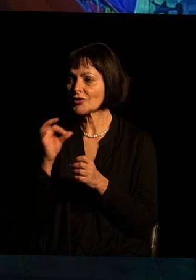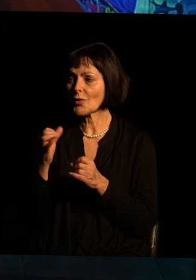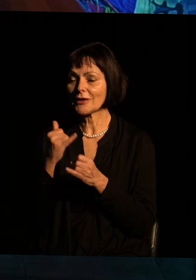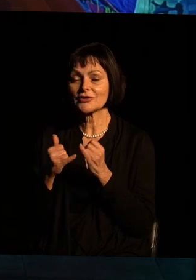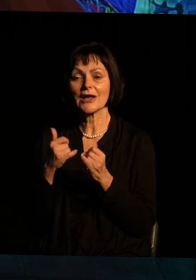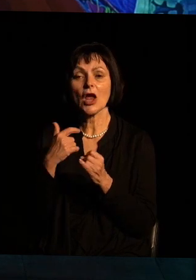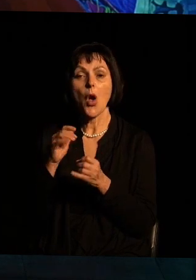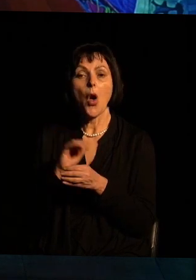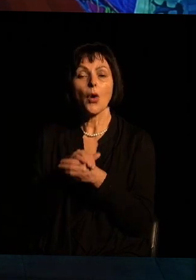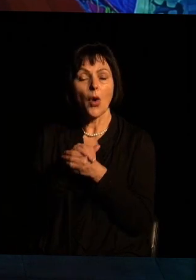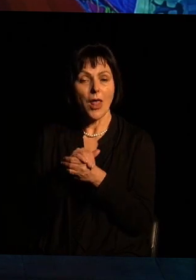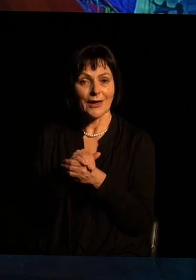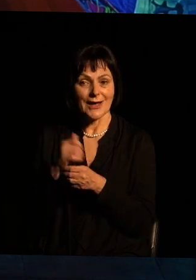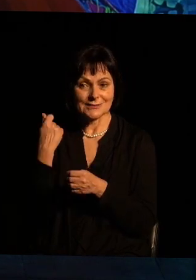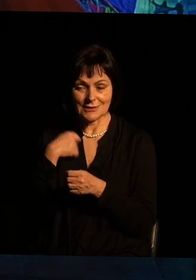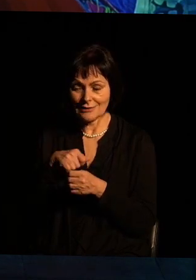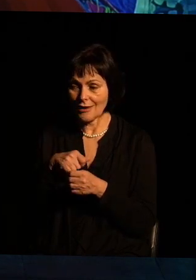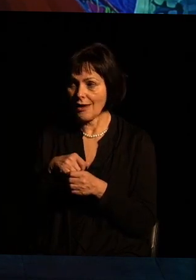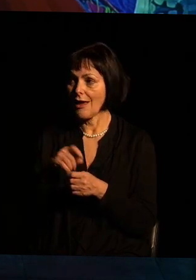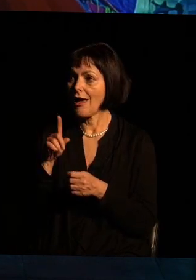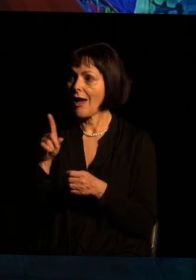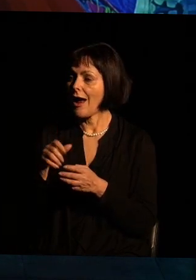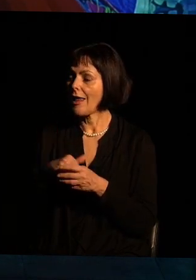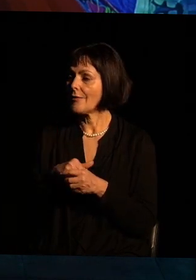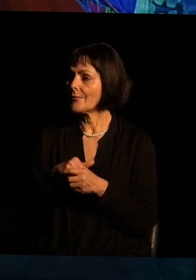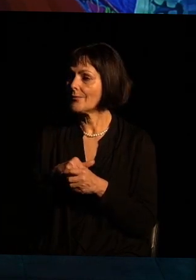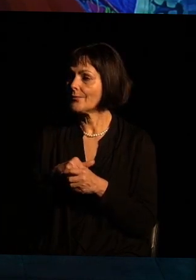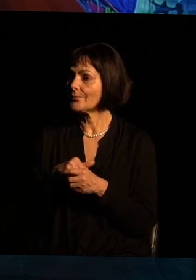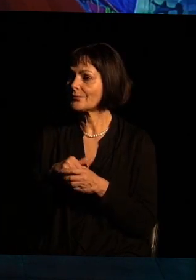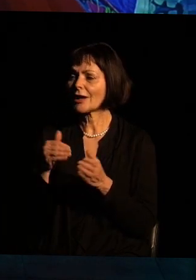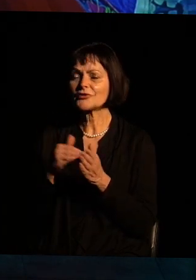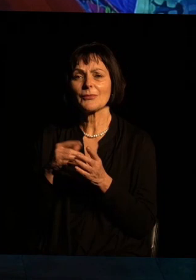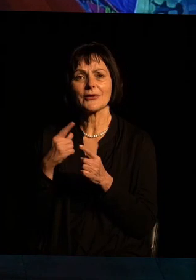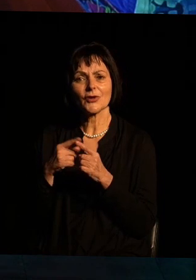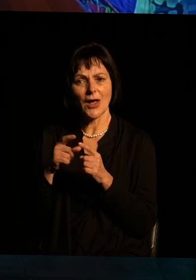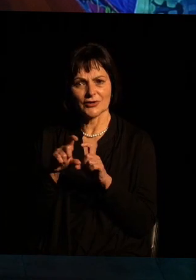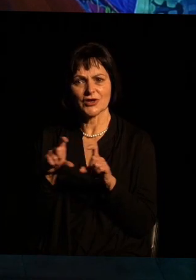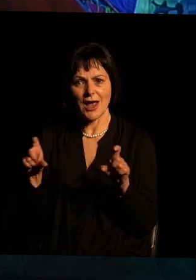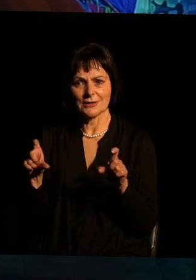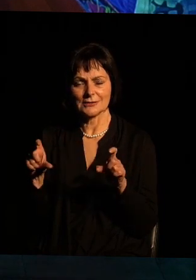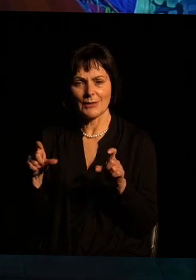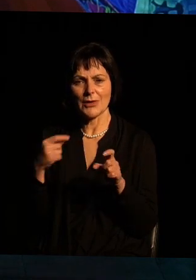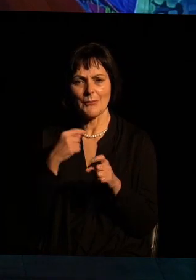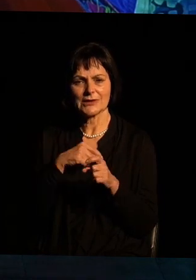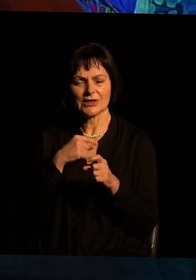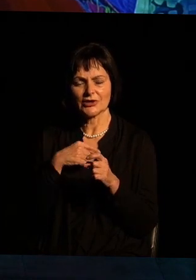jeżeli to bliski kolega zginie. Natomiast no, trzeba troszeczkę czasu, żeby dojść